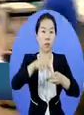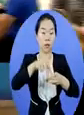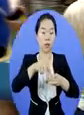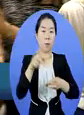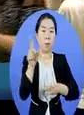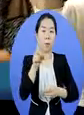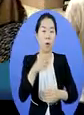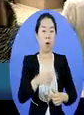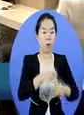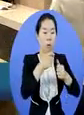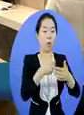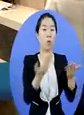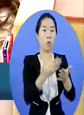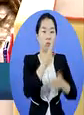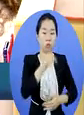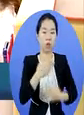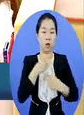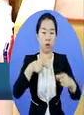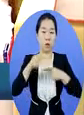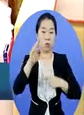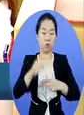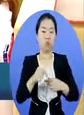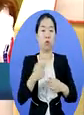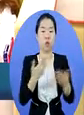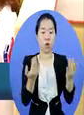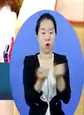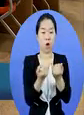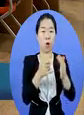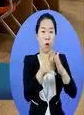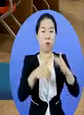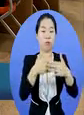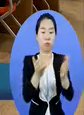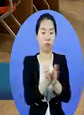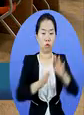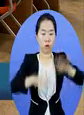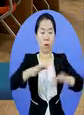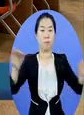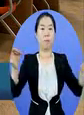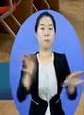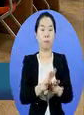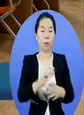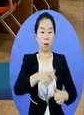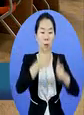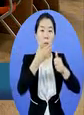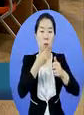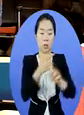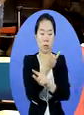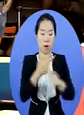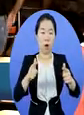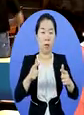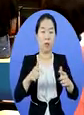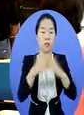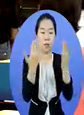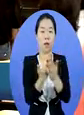고용복지센터는 고용노동부와 안전행정부, 보건복지부, 여성가족부 등 기관 칸막이를 과감히 없애고 고용과 복지 서비스를